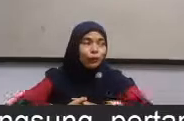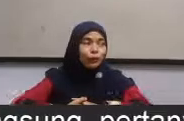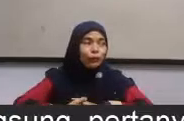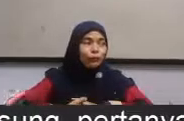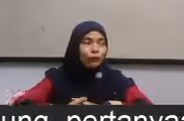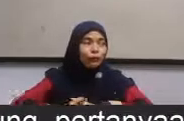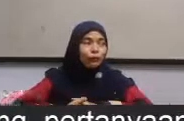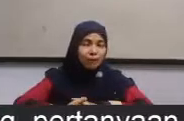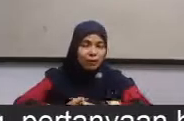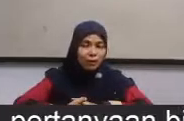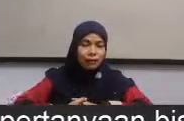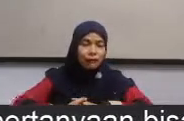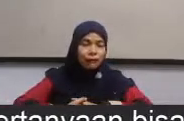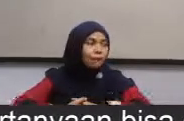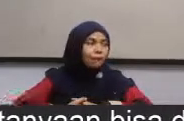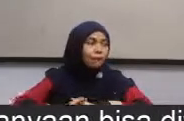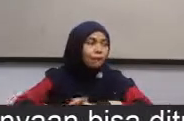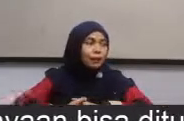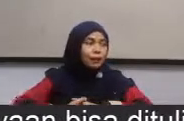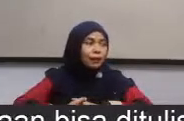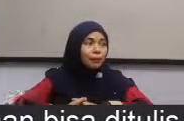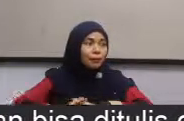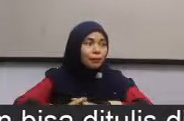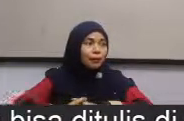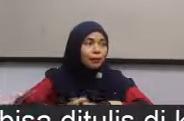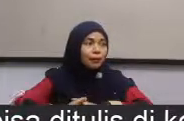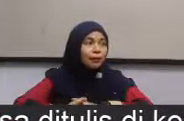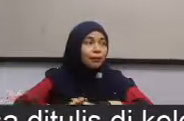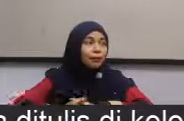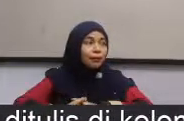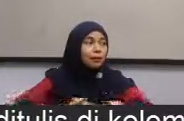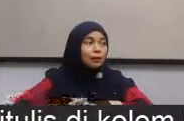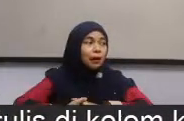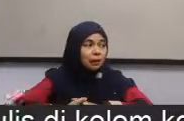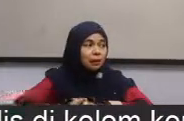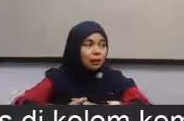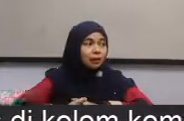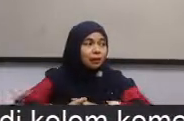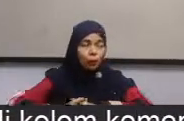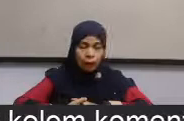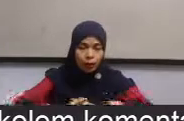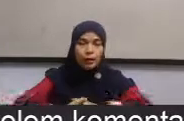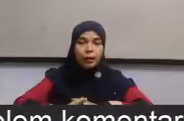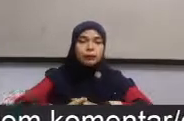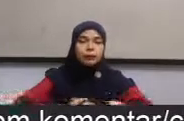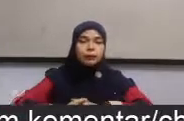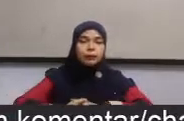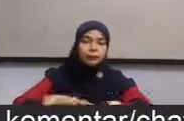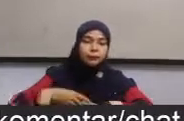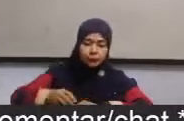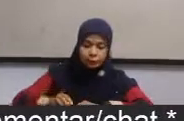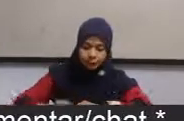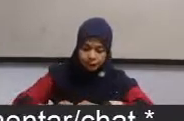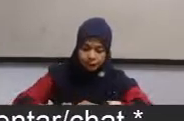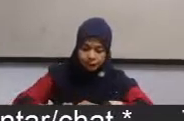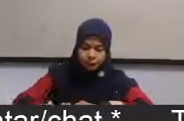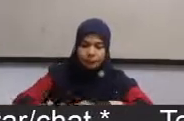dan Inova Fatih Kenapa kita kain boleh